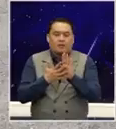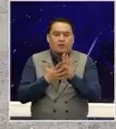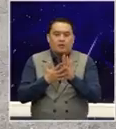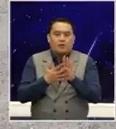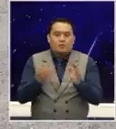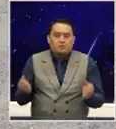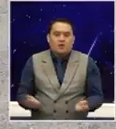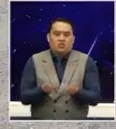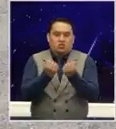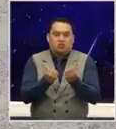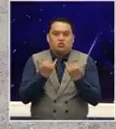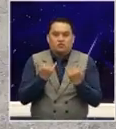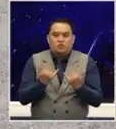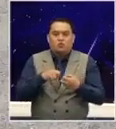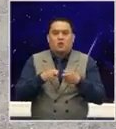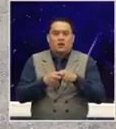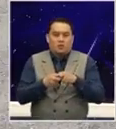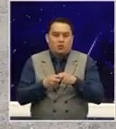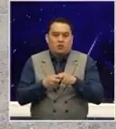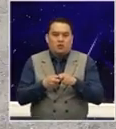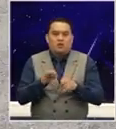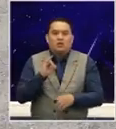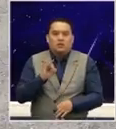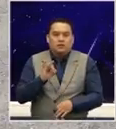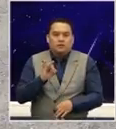энтузиазмом откликнулись на данную проблему и